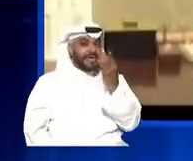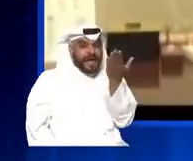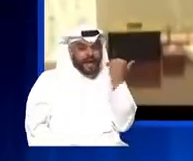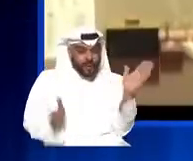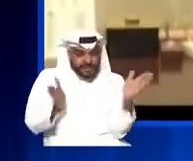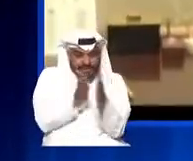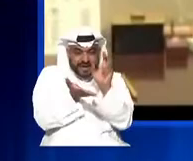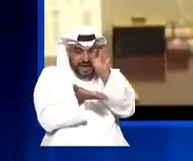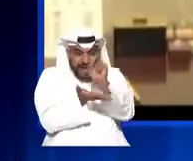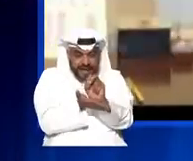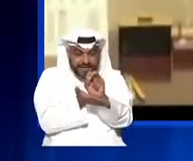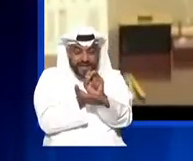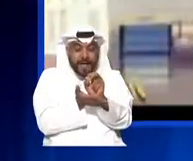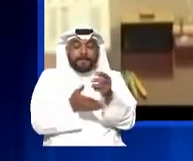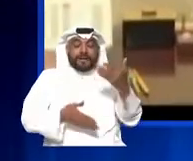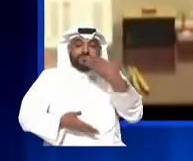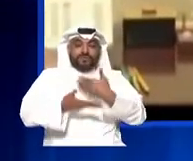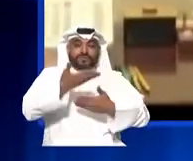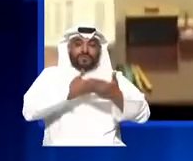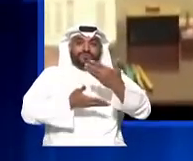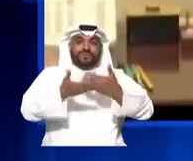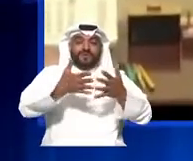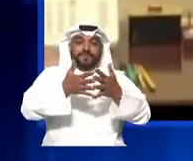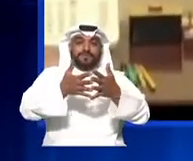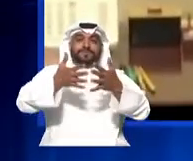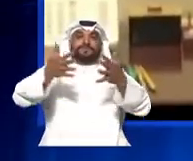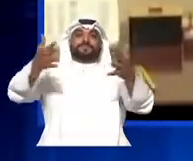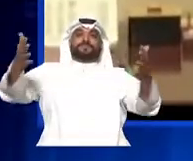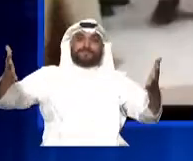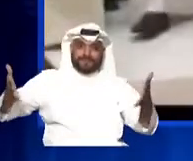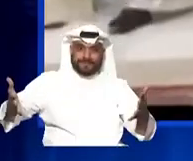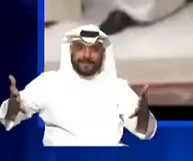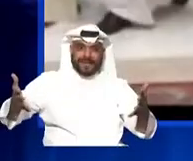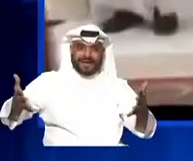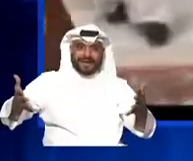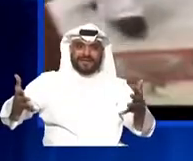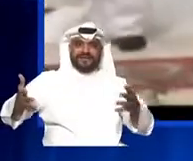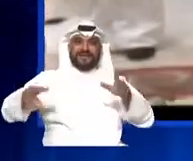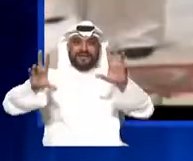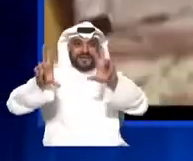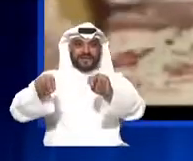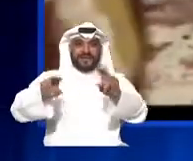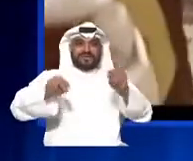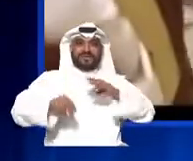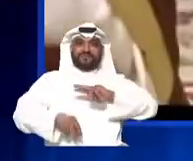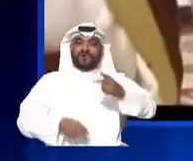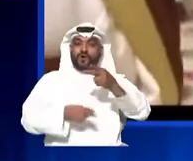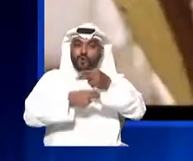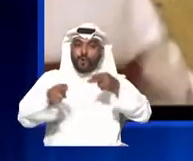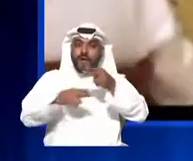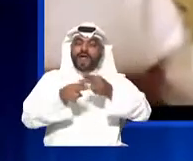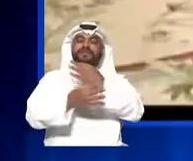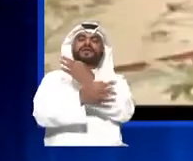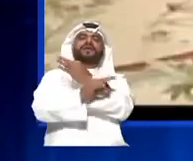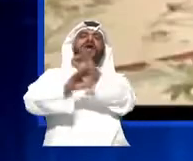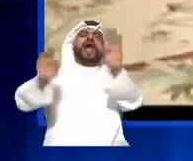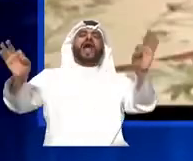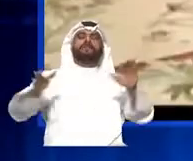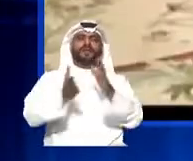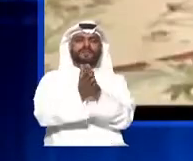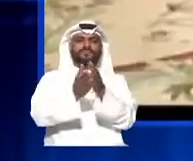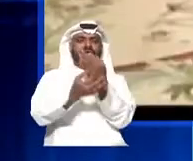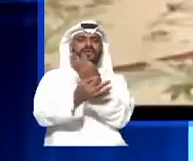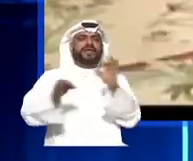مدينة كبيرة. صحيح. وأيضا مكوناتها الاجتماعية مختلفة، لم تعد تقتصر على الكويتيين، بل أصبح الأغلبية